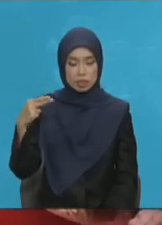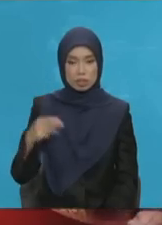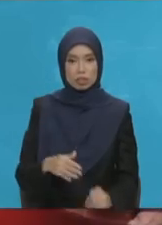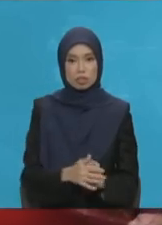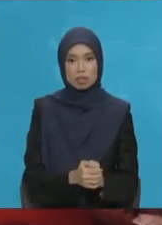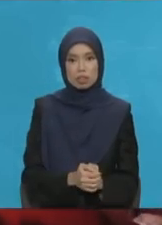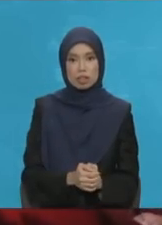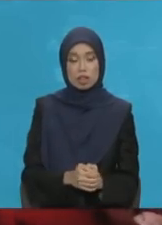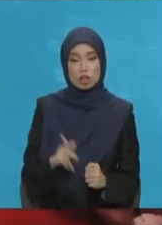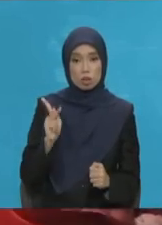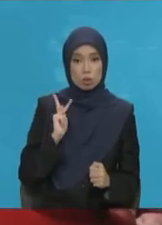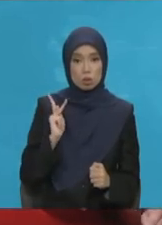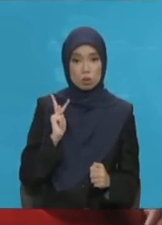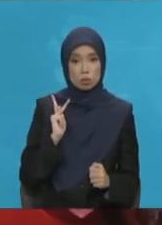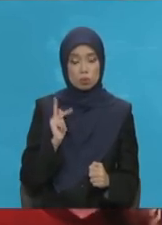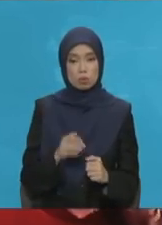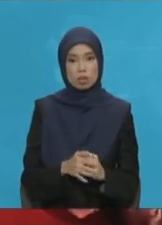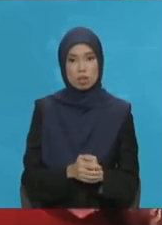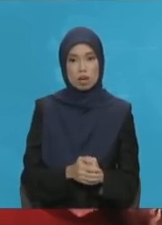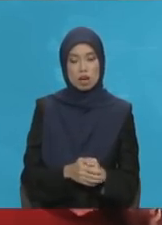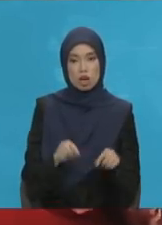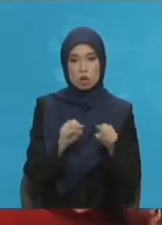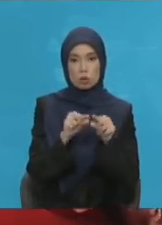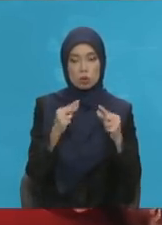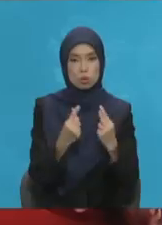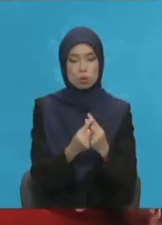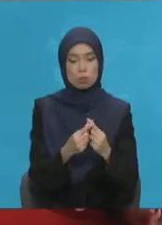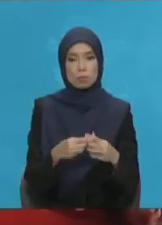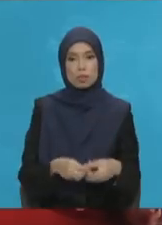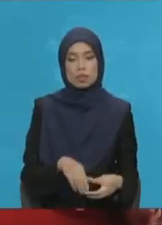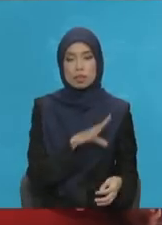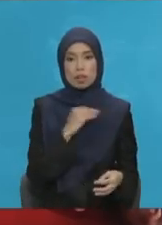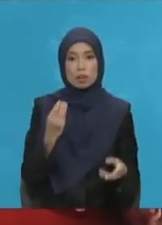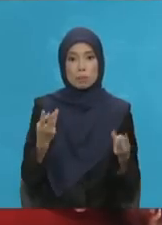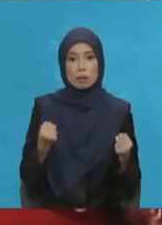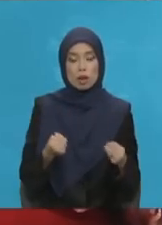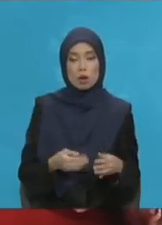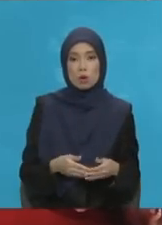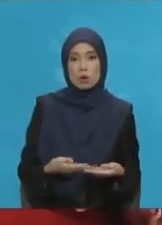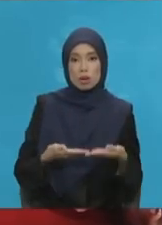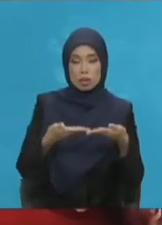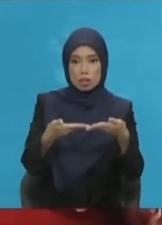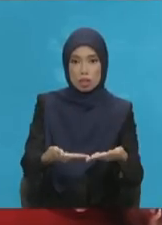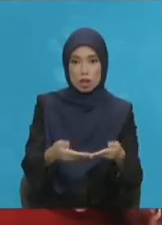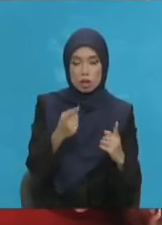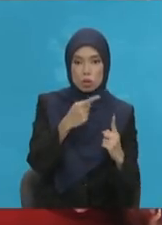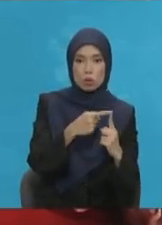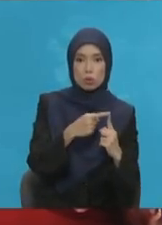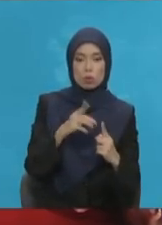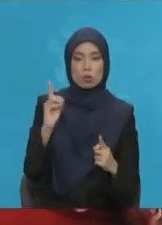rombongan dan seterusnya menyembahkan persembah daripada durian antara